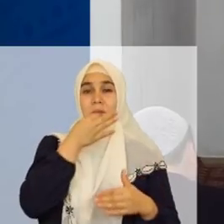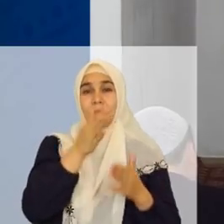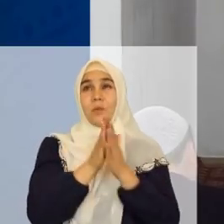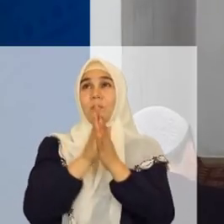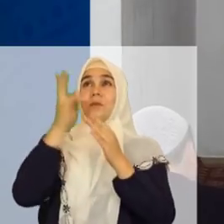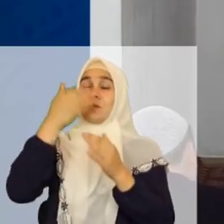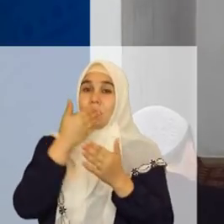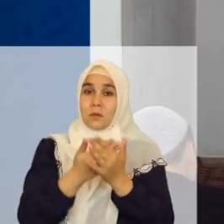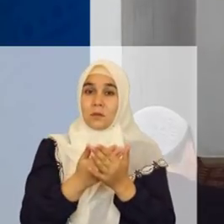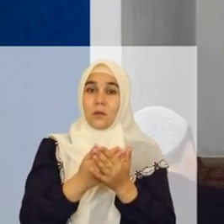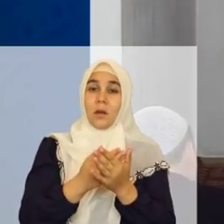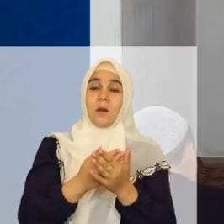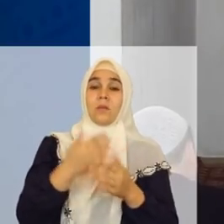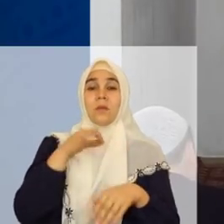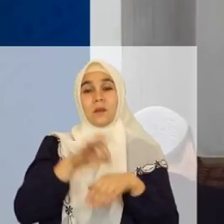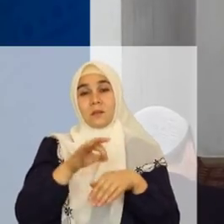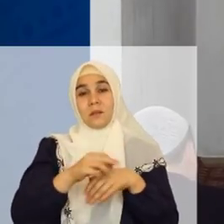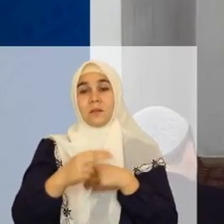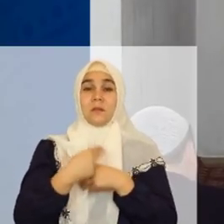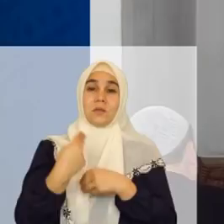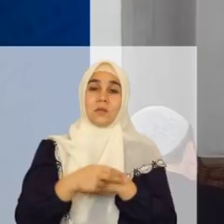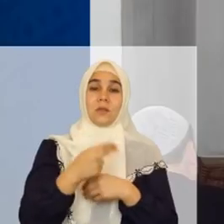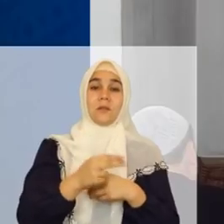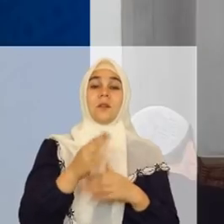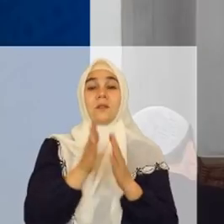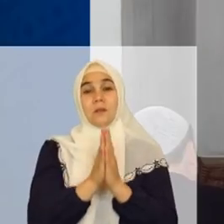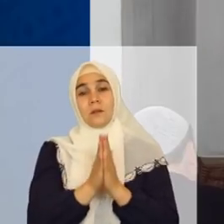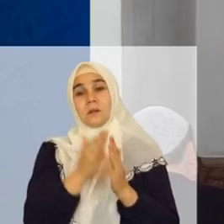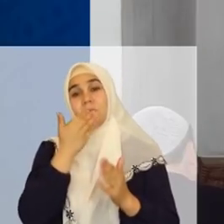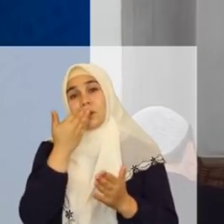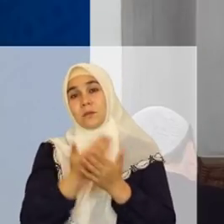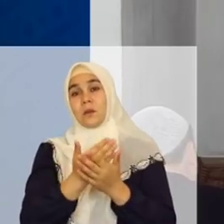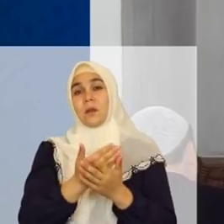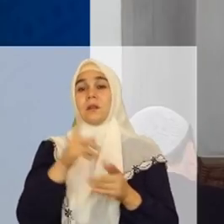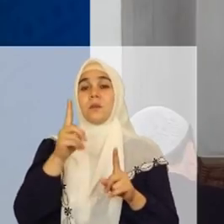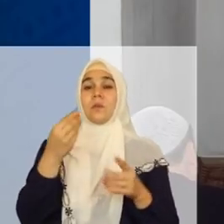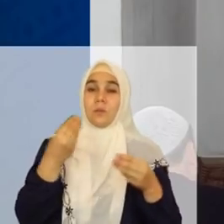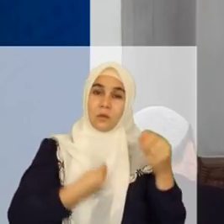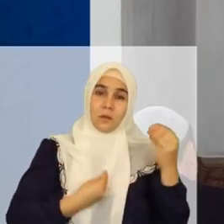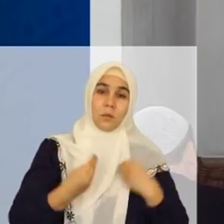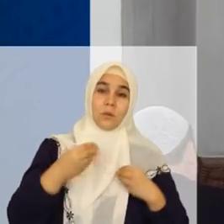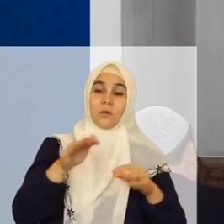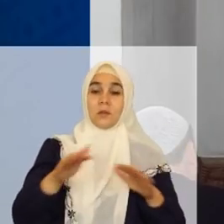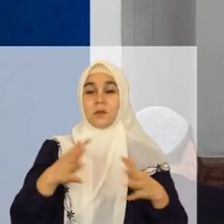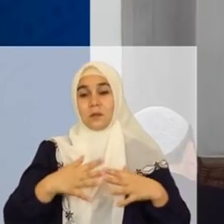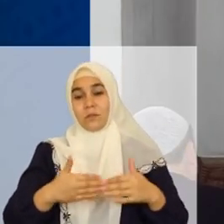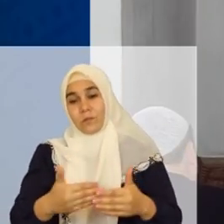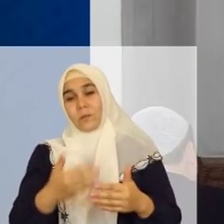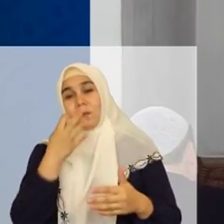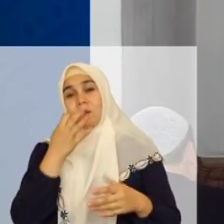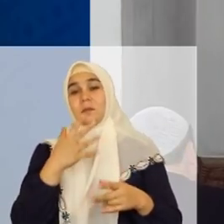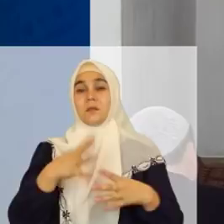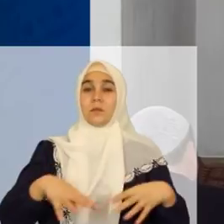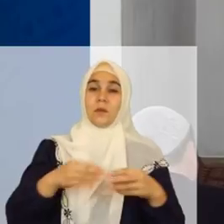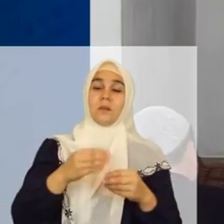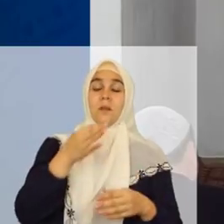so'raymiz. Parvardigor kasalimni, tuzatgin, o'zimga falon narsani bergin, o'g'limga undoq qilgin,